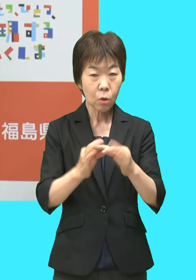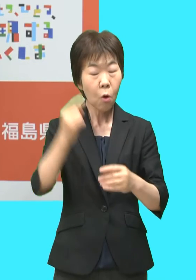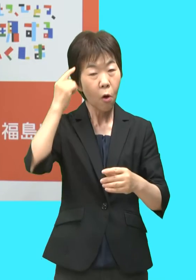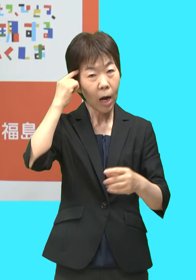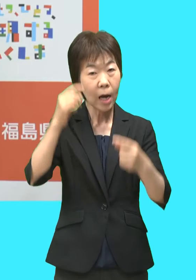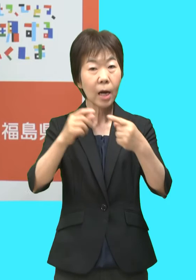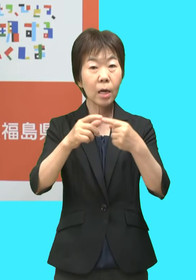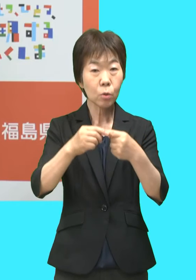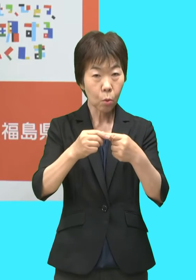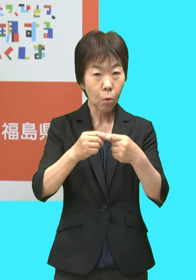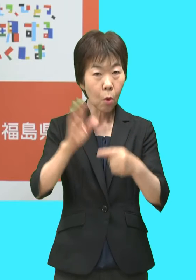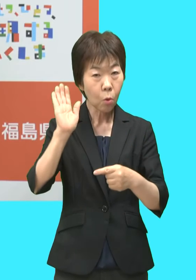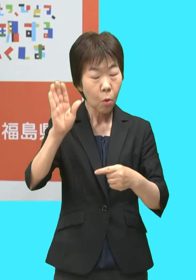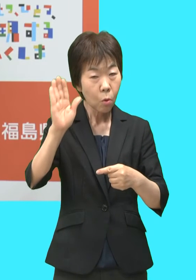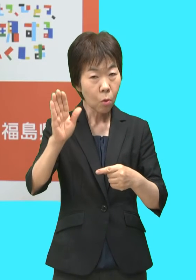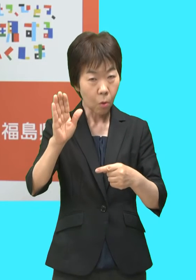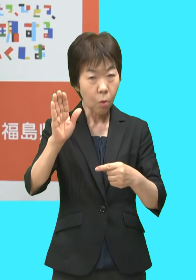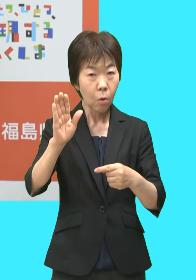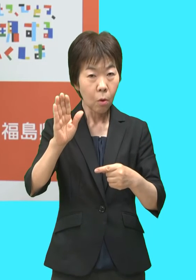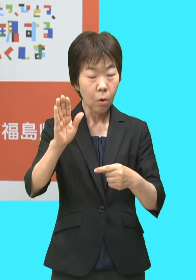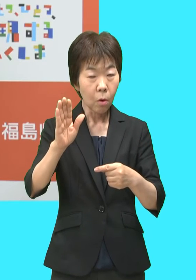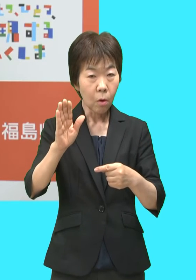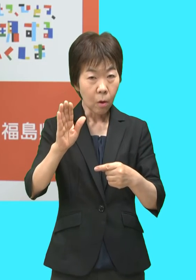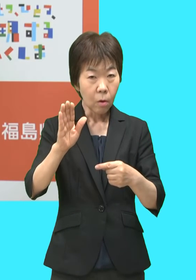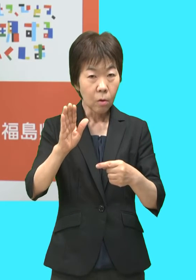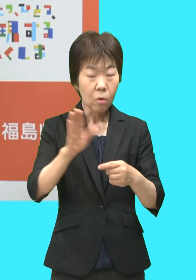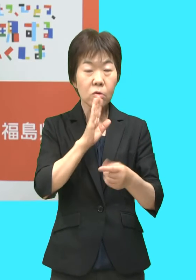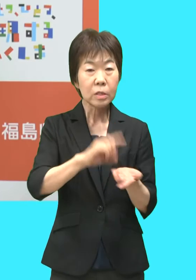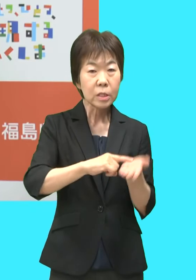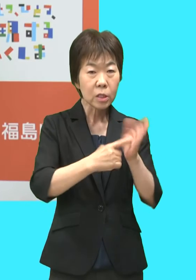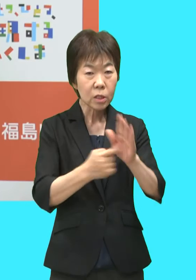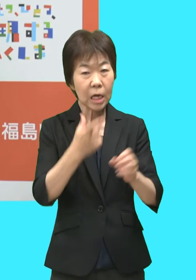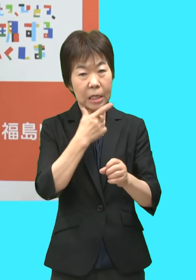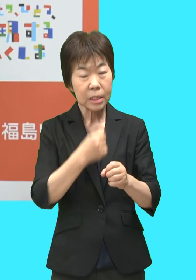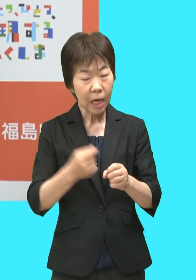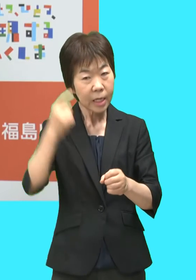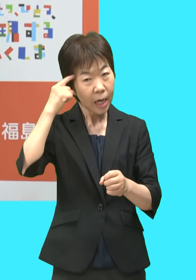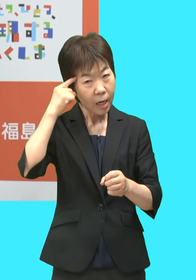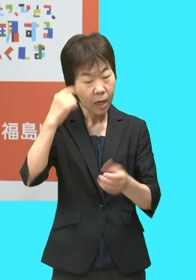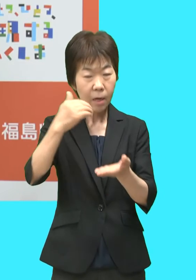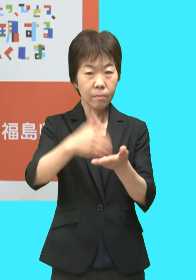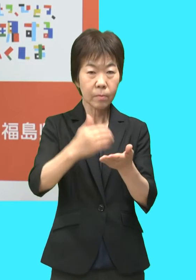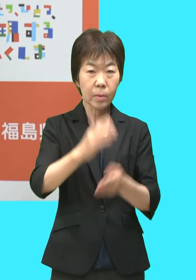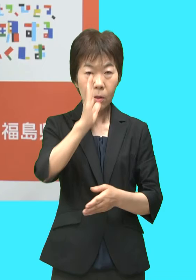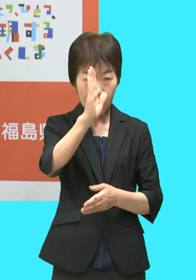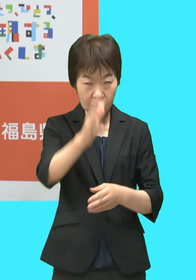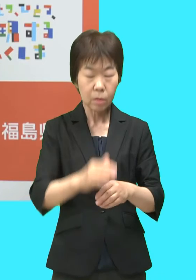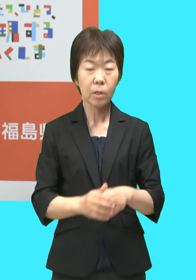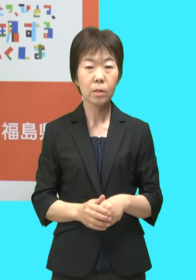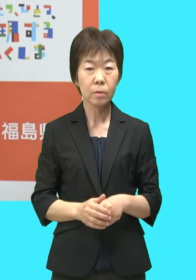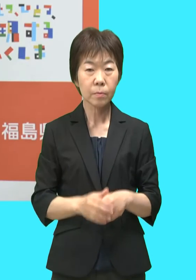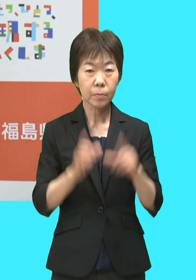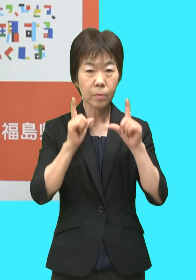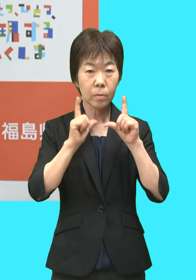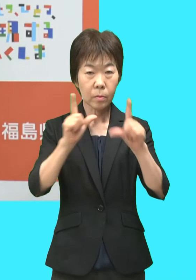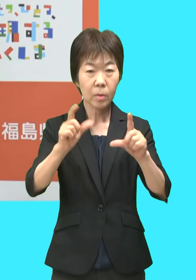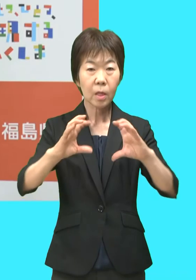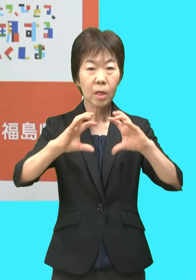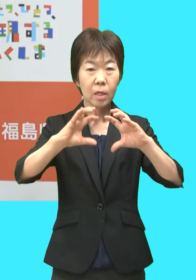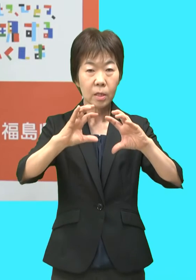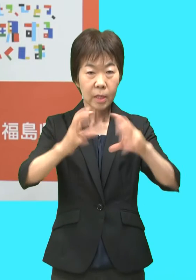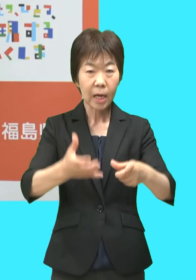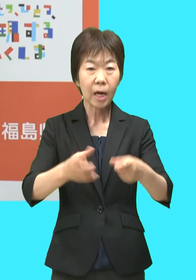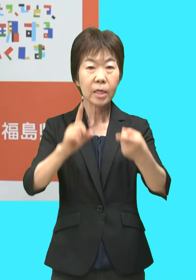と、今後復興五輪をどのような形で実現していきたいのか改めてお考えをお願いします。 世界的